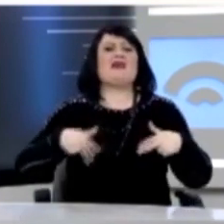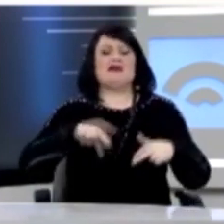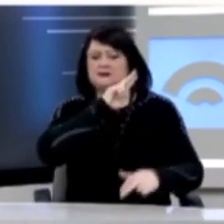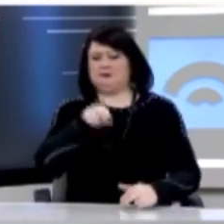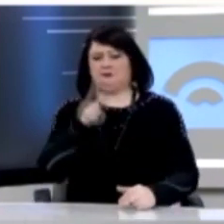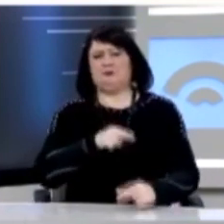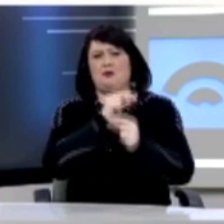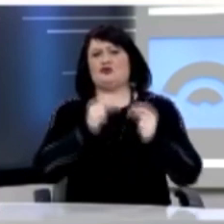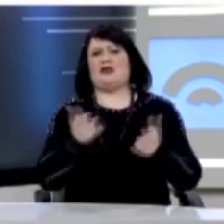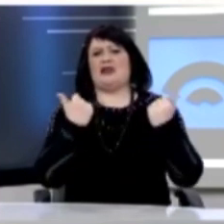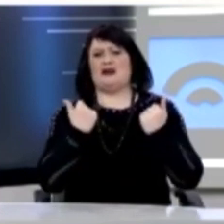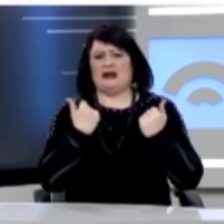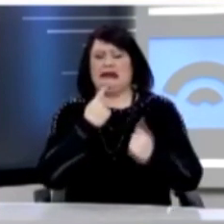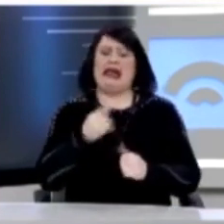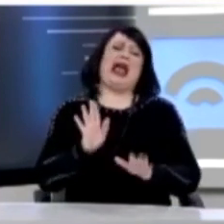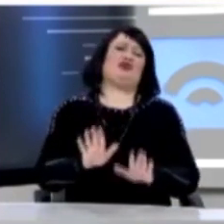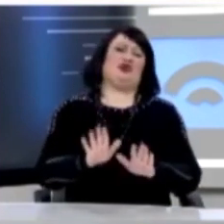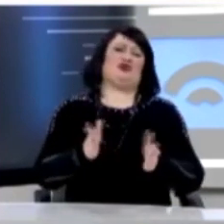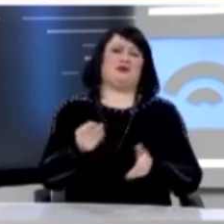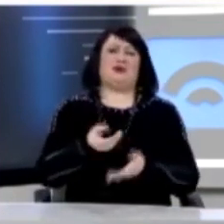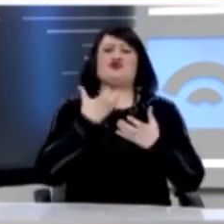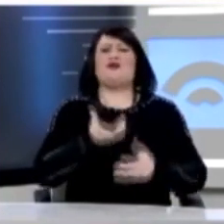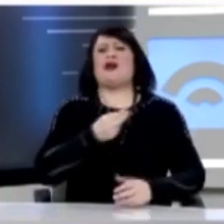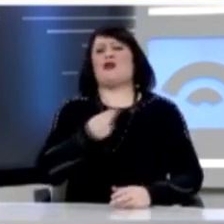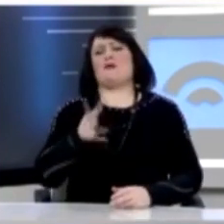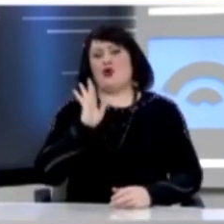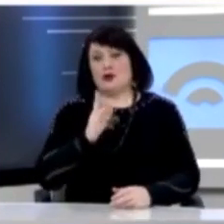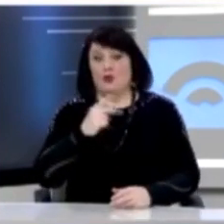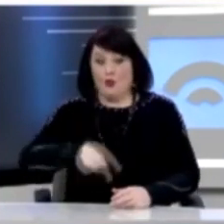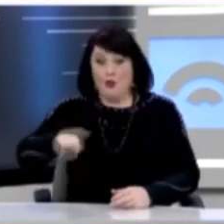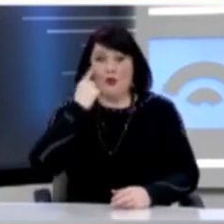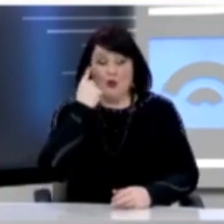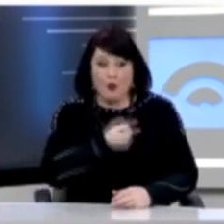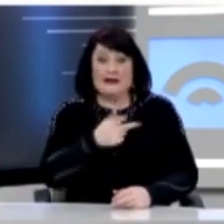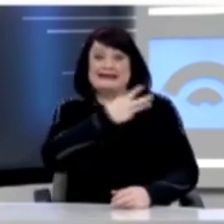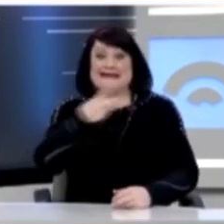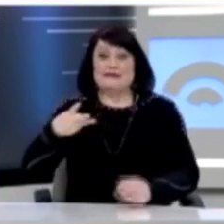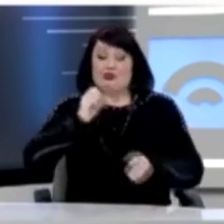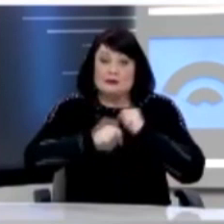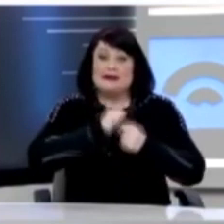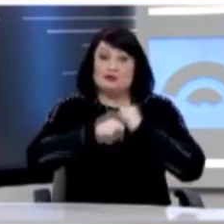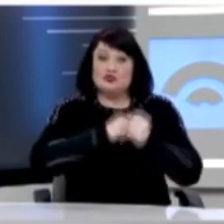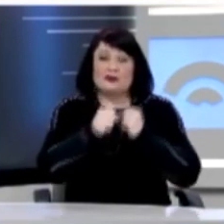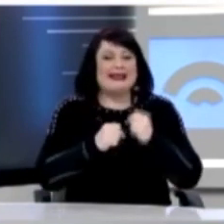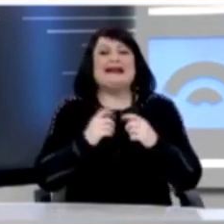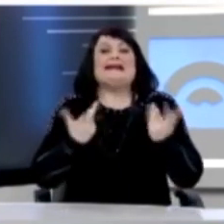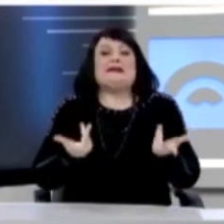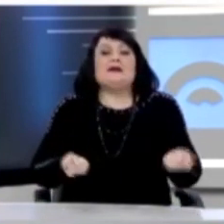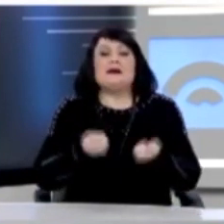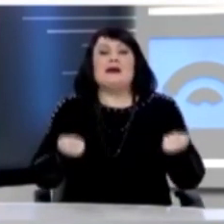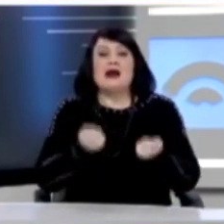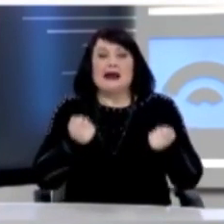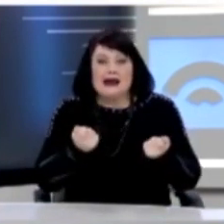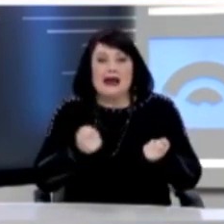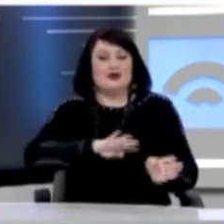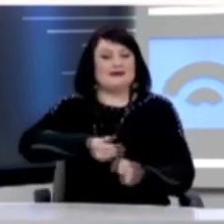κυβέρνησης να το υποβαθμίσει. Όλοι πλέον καταλαβαίνουν ότι ο ΣΥΡΙΖΑ εντείνει την προσπάθειά του να ξεπλύνει την